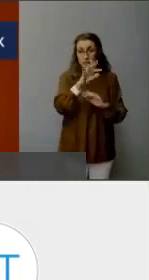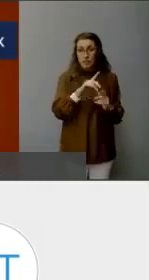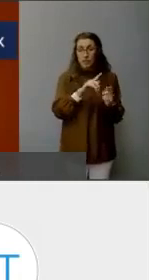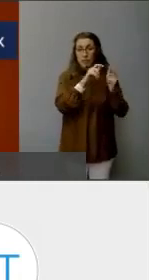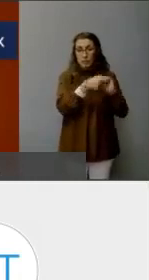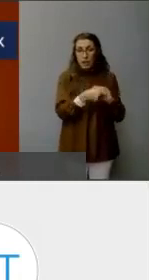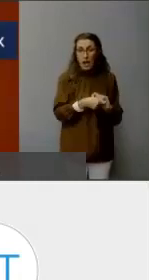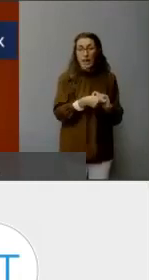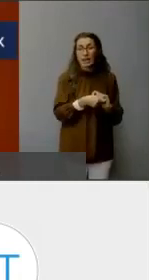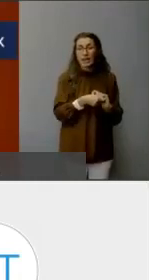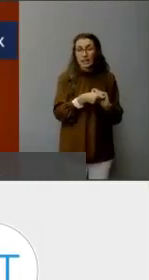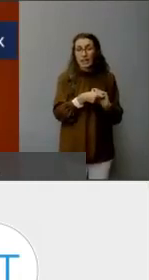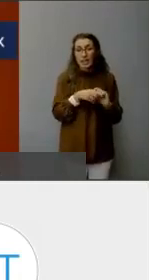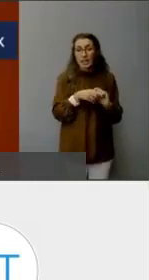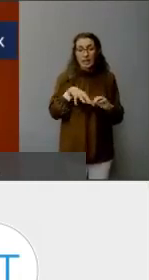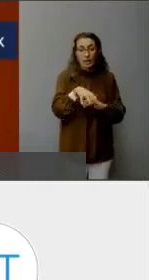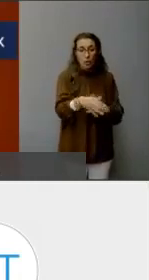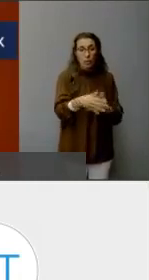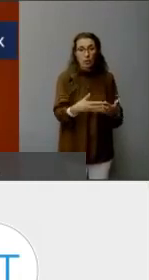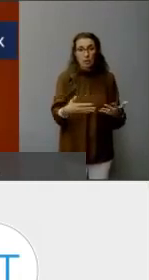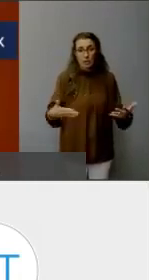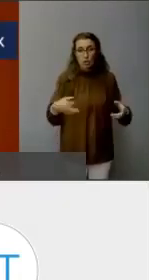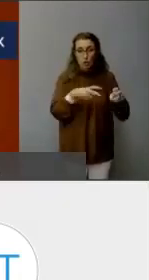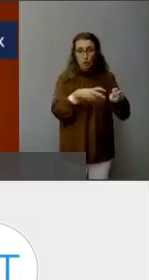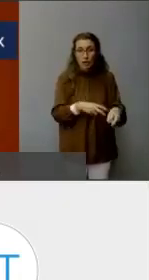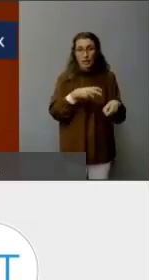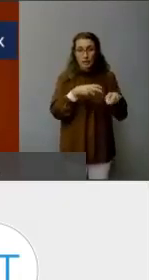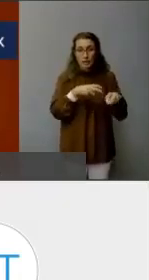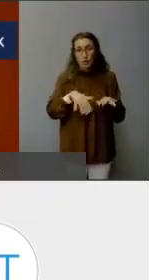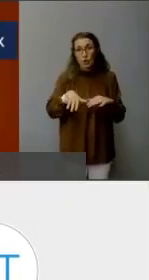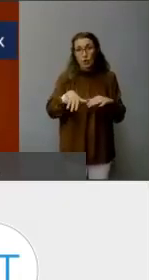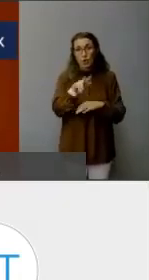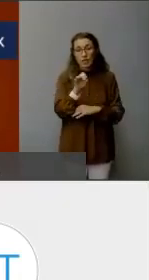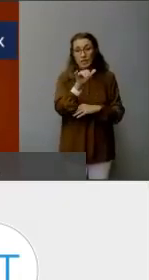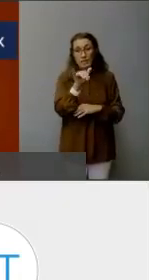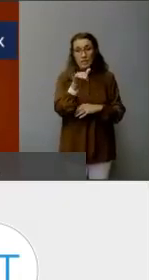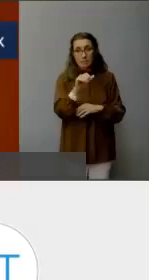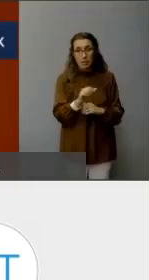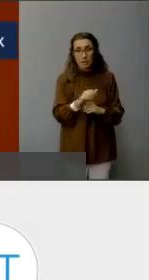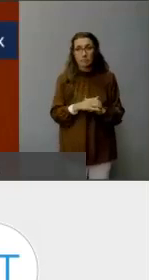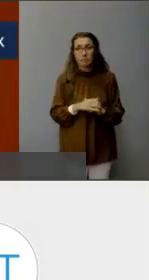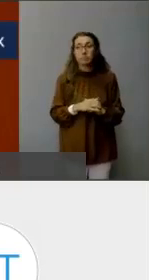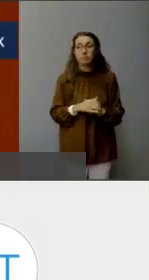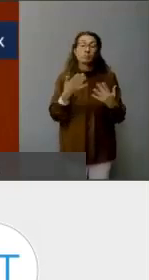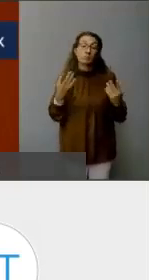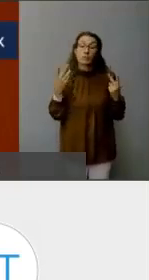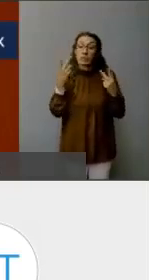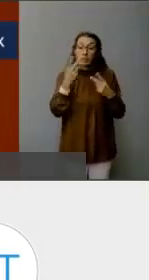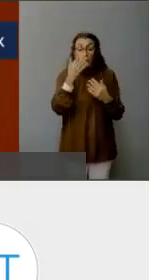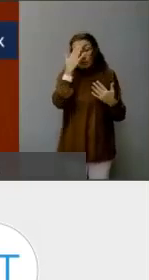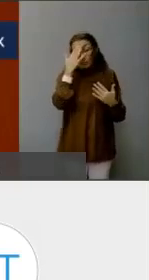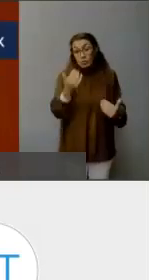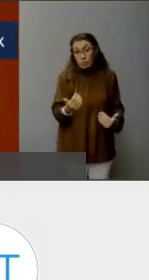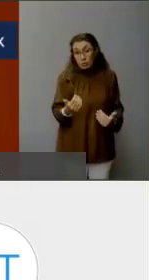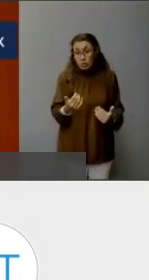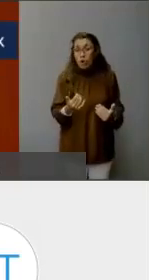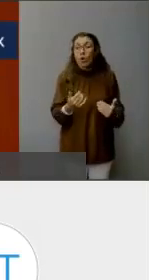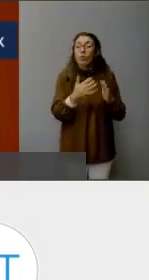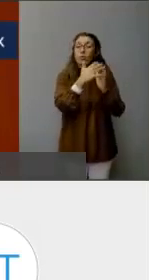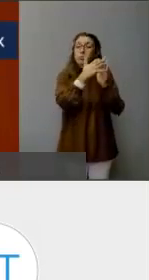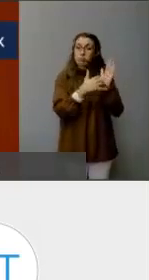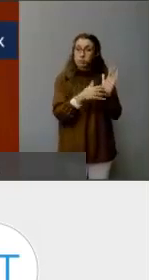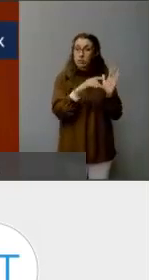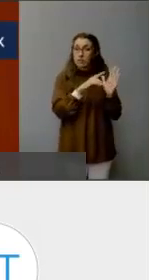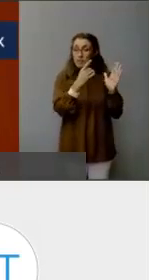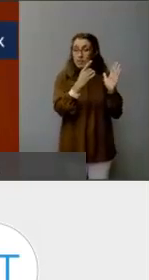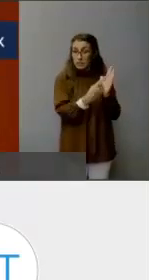complesso programma di recupero del territorio agricolo della vesima troppo in realtà a differenza di quello che c'è scritto nel testo della delibera